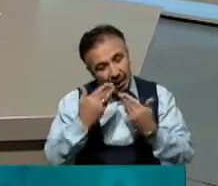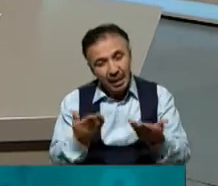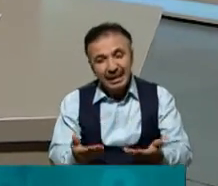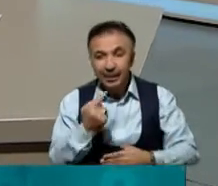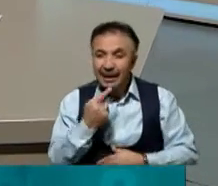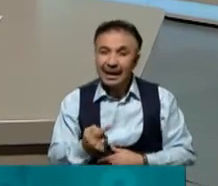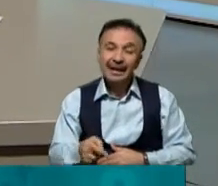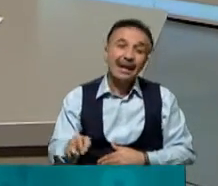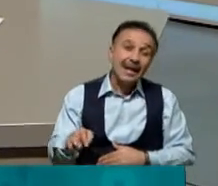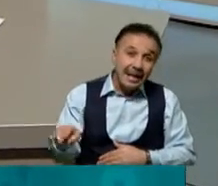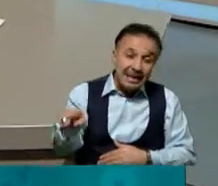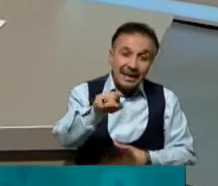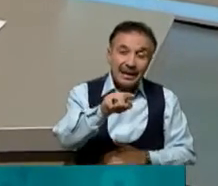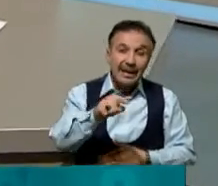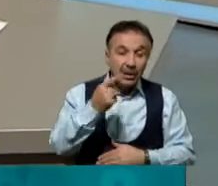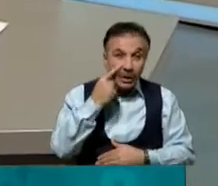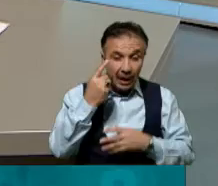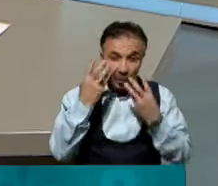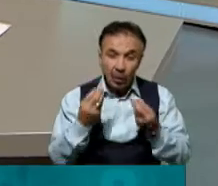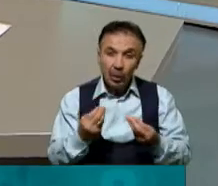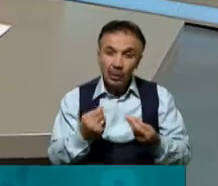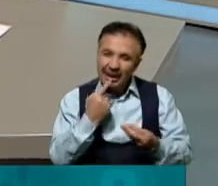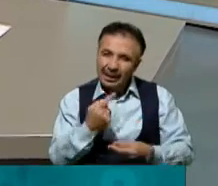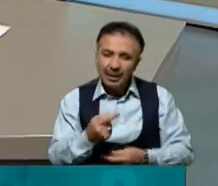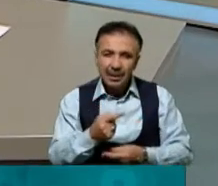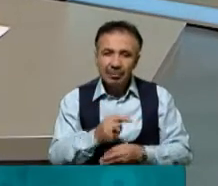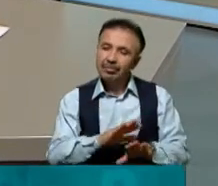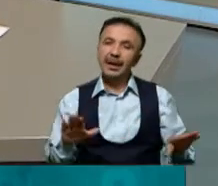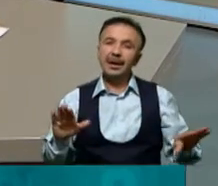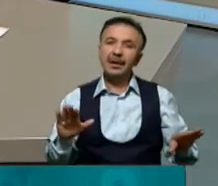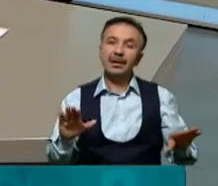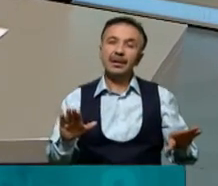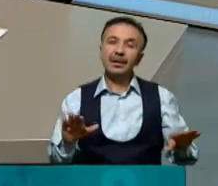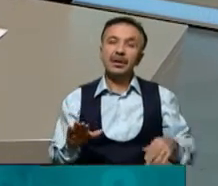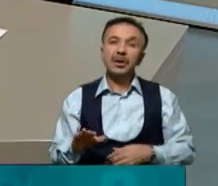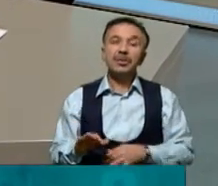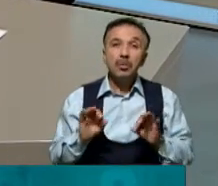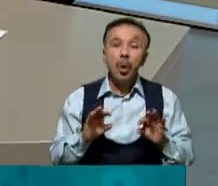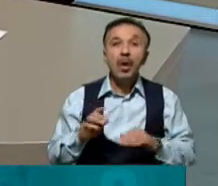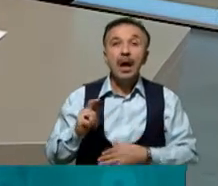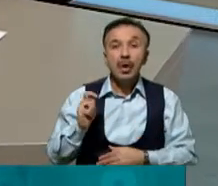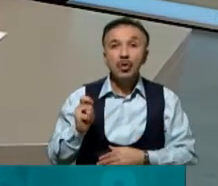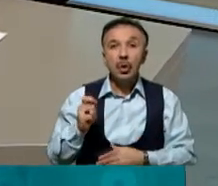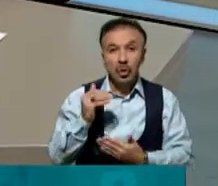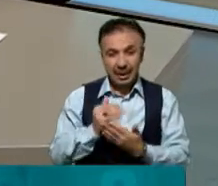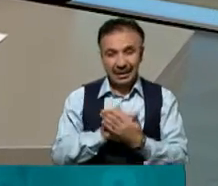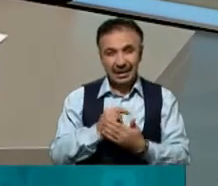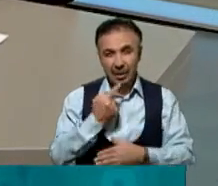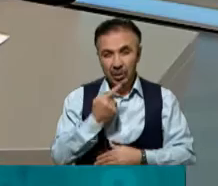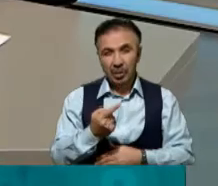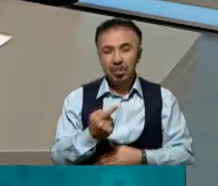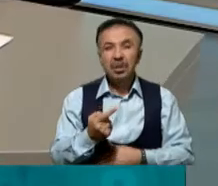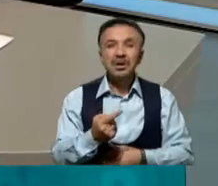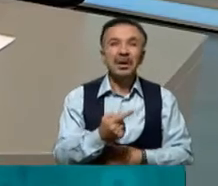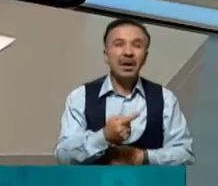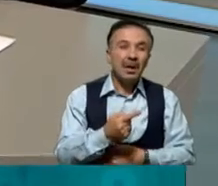şahit olun. Nikahın esası budur. Şimdi öyle zor şartlarda söylüyor ki, İşte birisi İngilizce